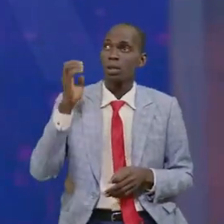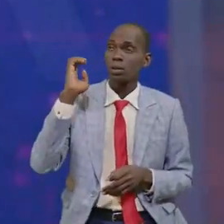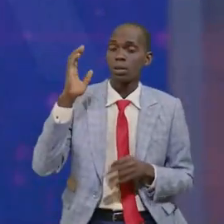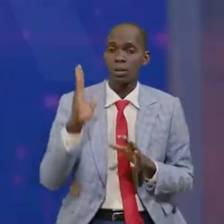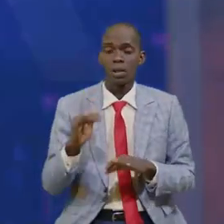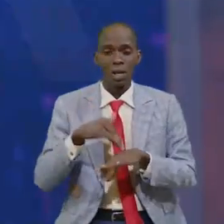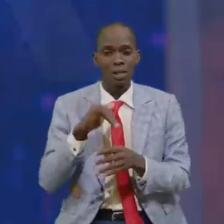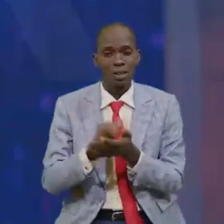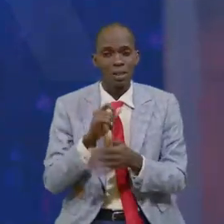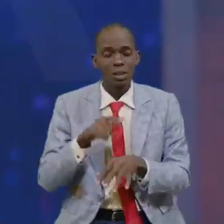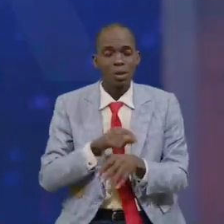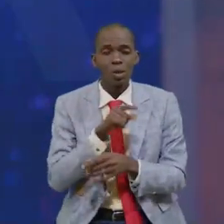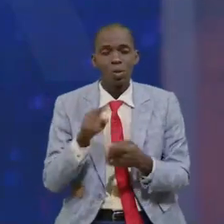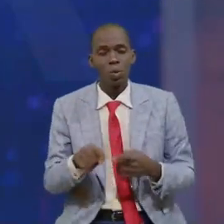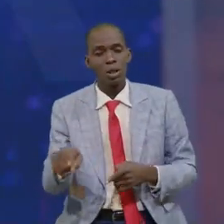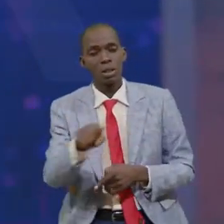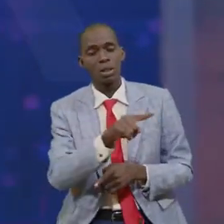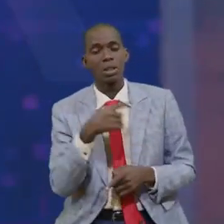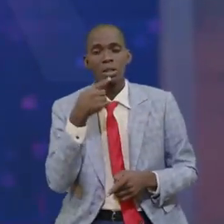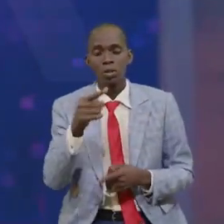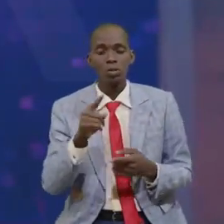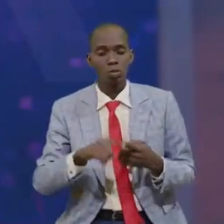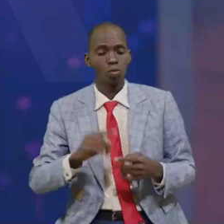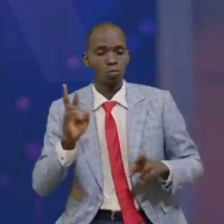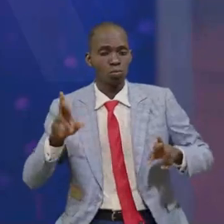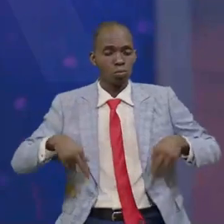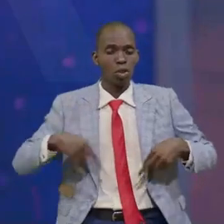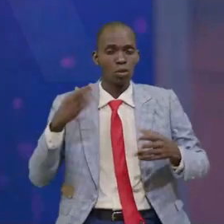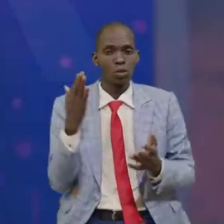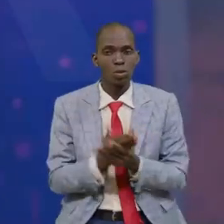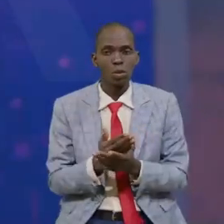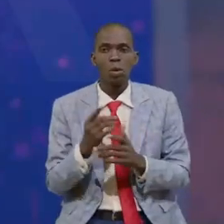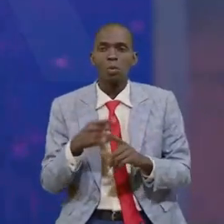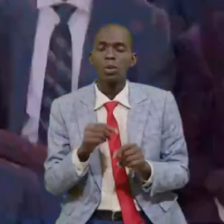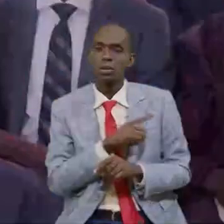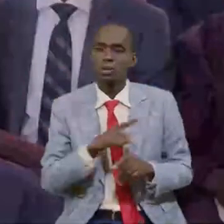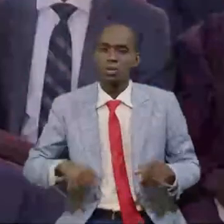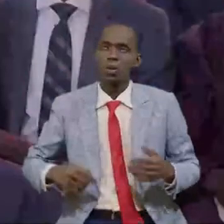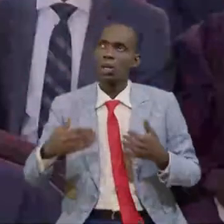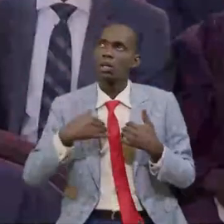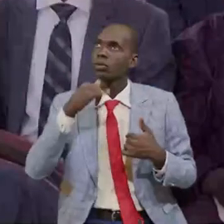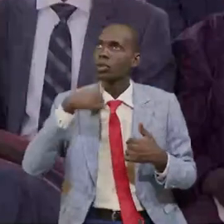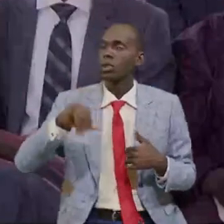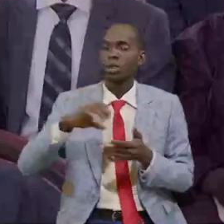la retraite, le Seigneur ne t'arrache pas le ministère de l'évangéliste.